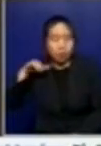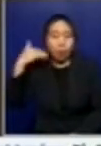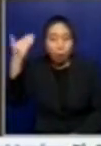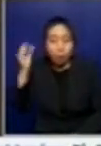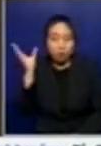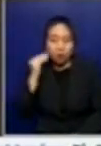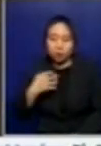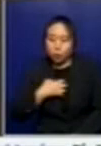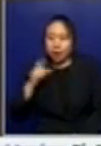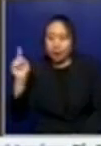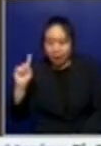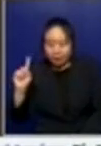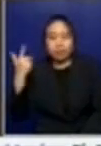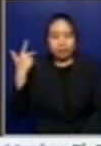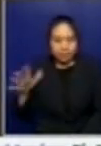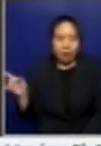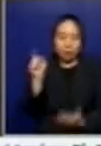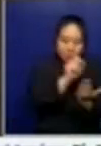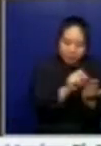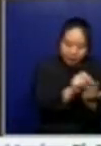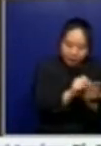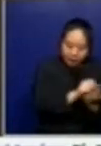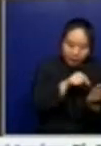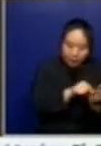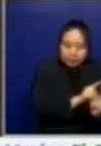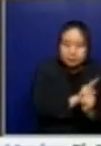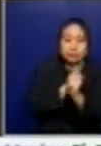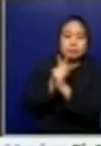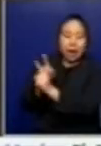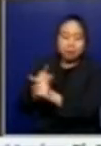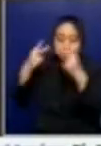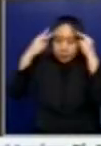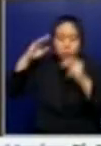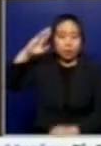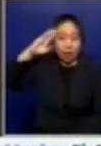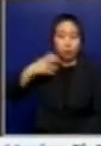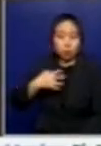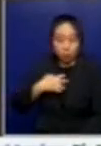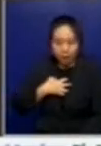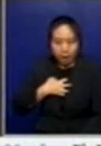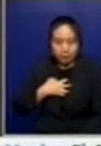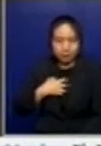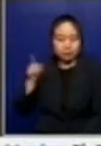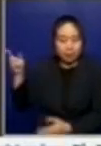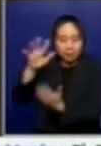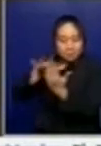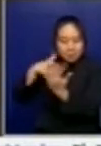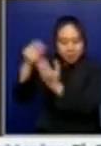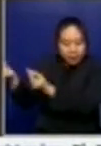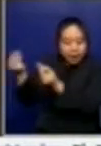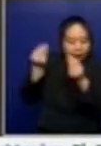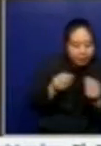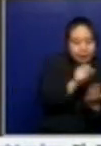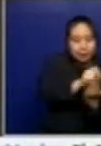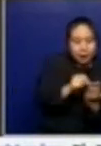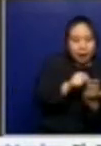ไรแล้วไปได้ร่างไปร่างให้ได้มาตามที่คุณประยุทธ์ต้องการหรือมอบนโยบายไว้นะครับ